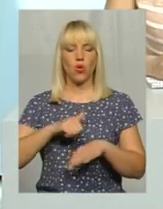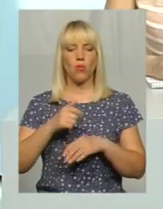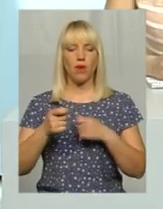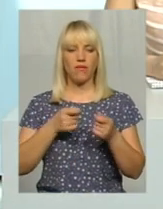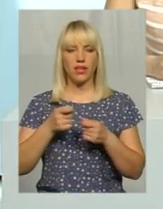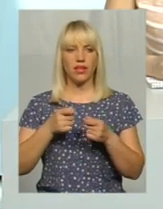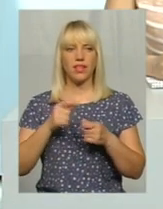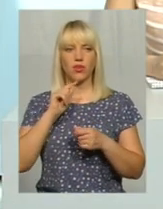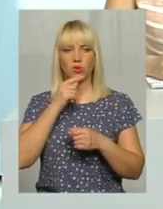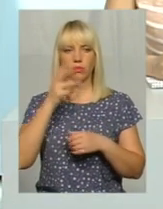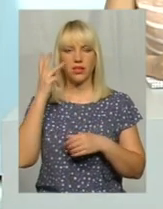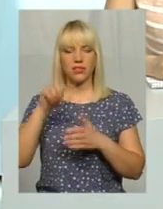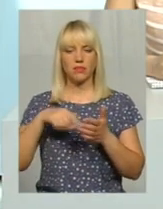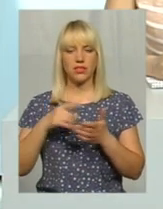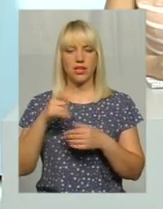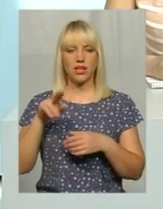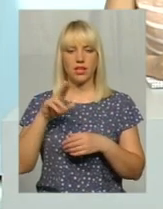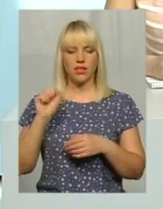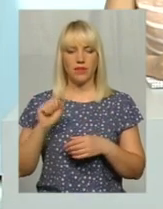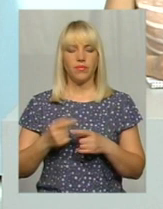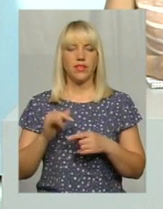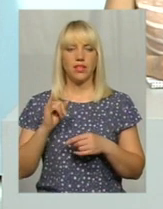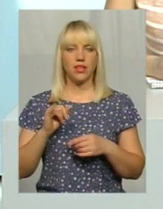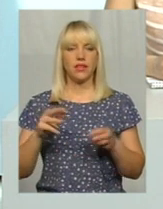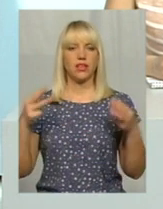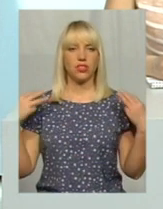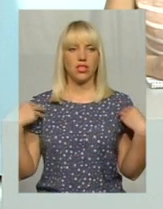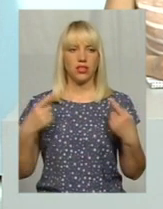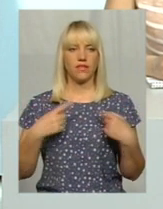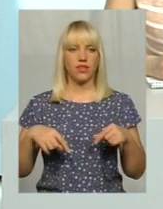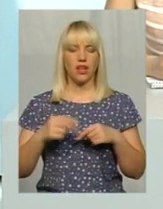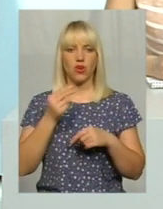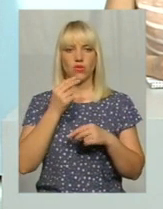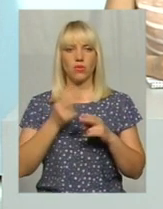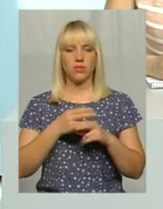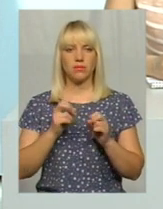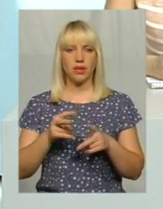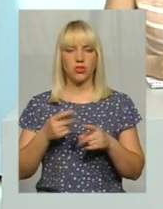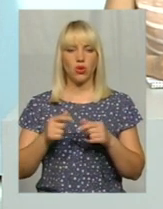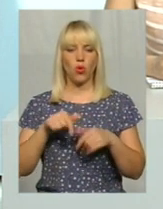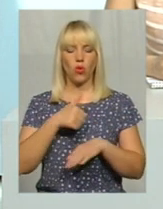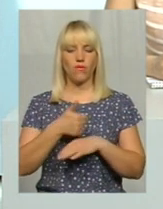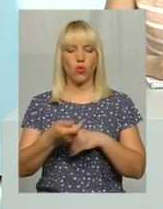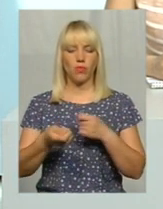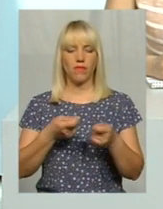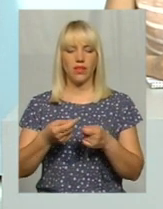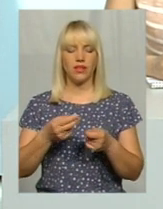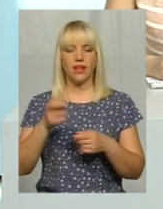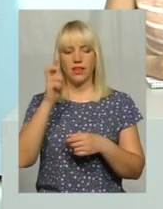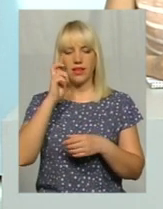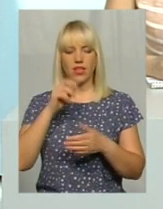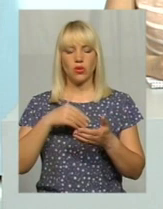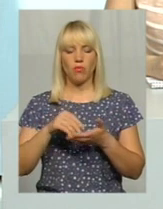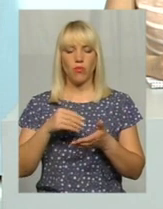економіки Хмельницької міської ради Юлією Ступарь та начальником відділу харчової безпечності головного управління Держпродспоживслужби